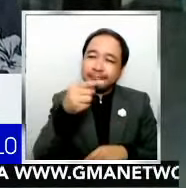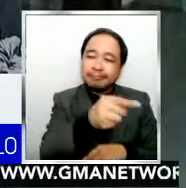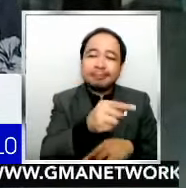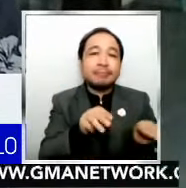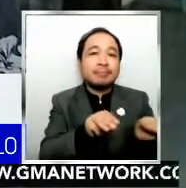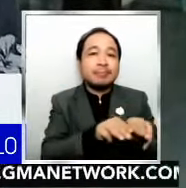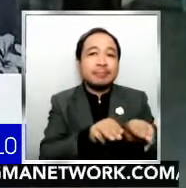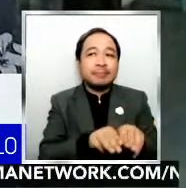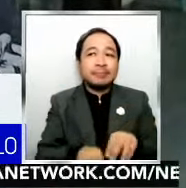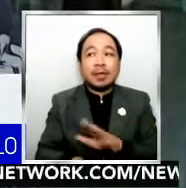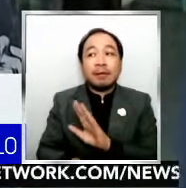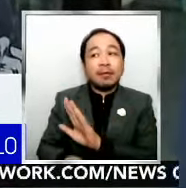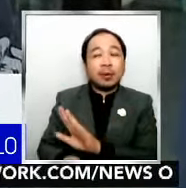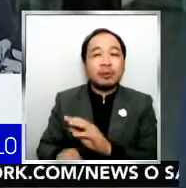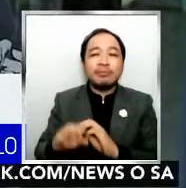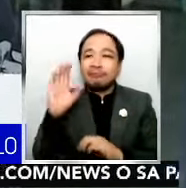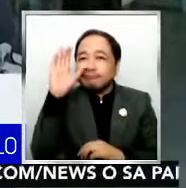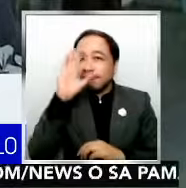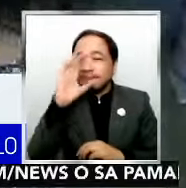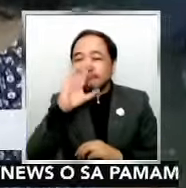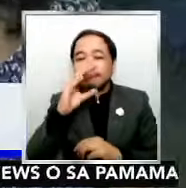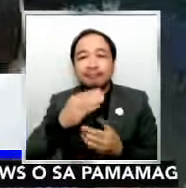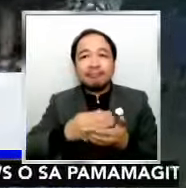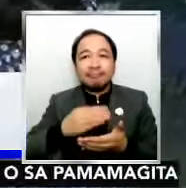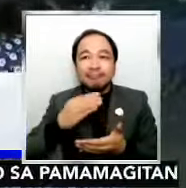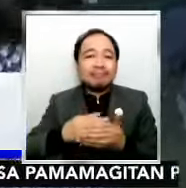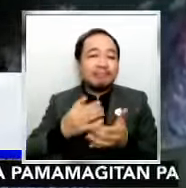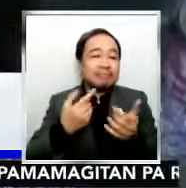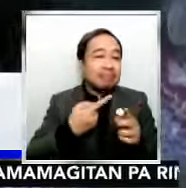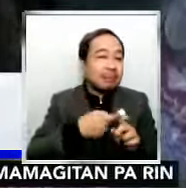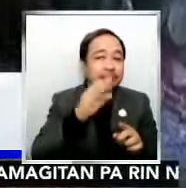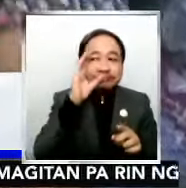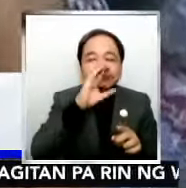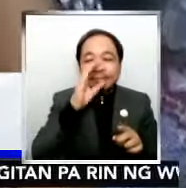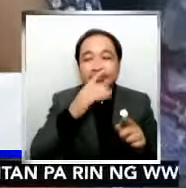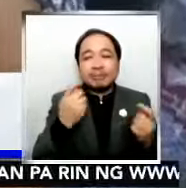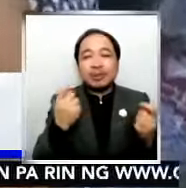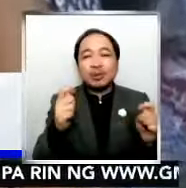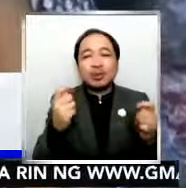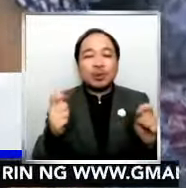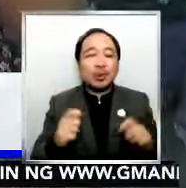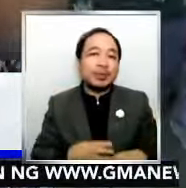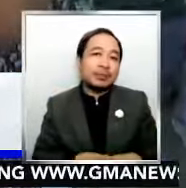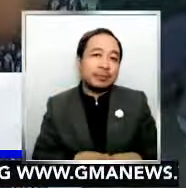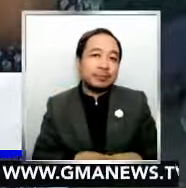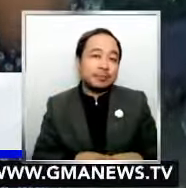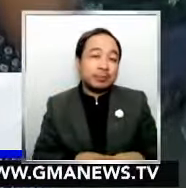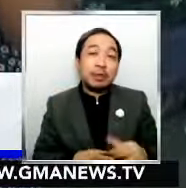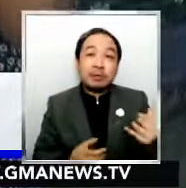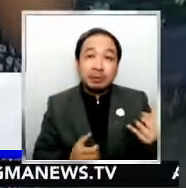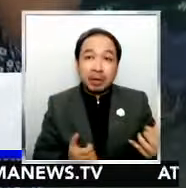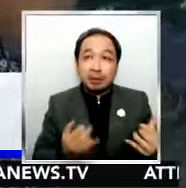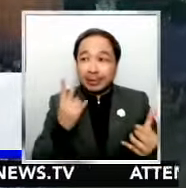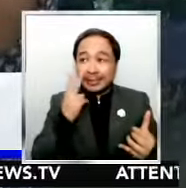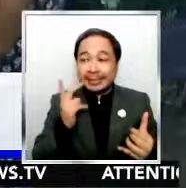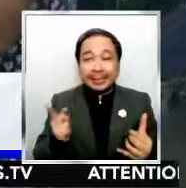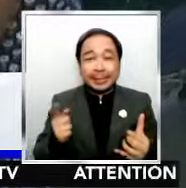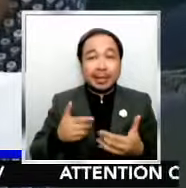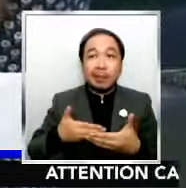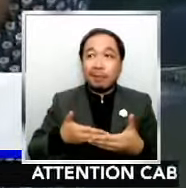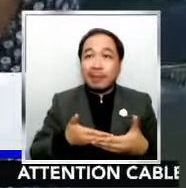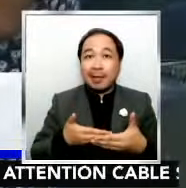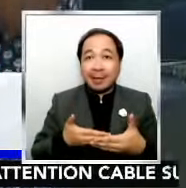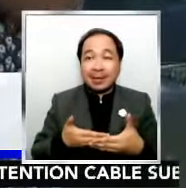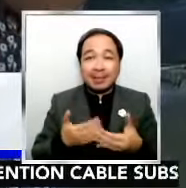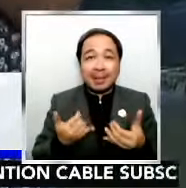mga inaanak namin, nagpa-plans na kami ng mga toys. Dahil pandemic baby na maituturing si Celestine, ngayon lang niya halos naranasan na magsukat